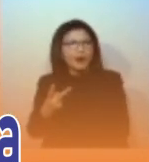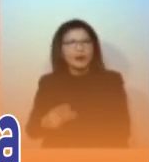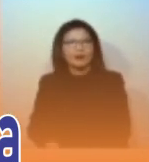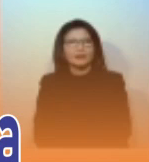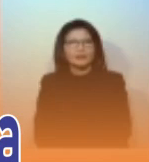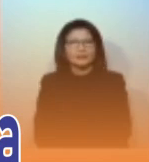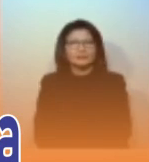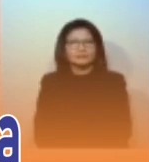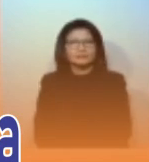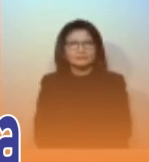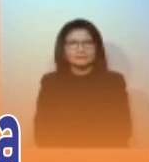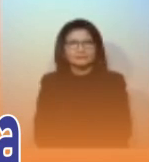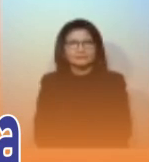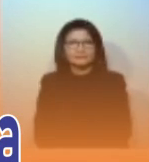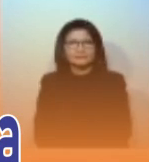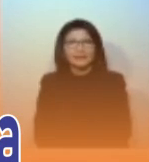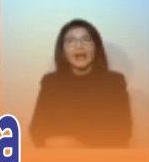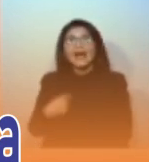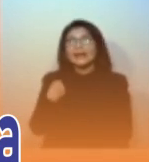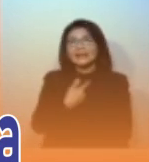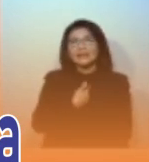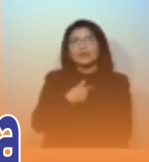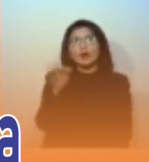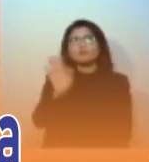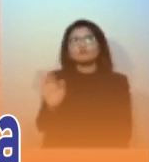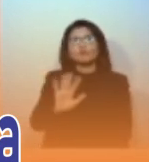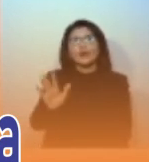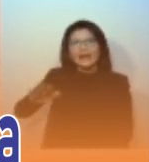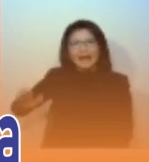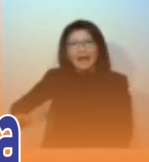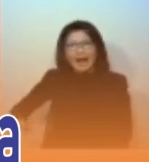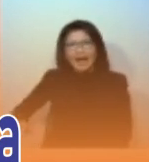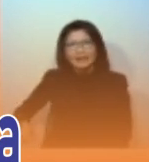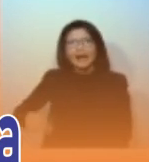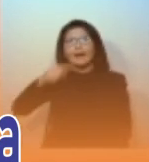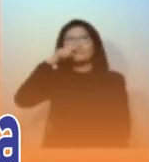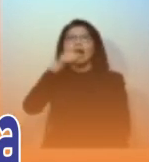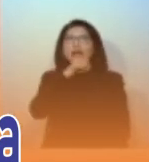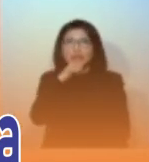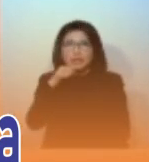ya. Dan kita ini bukan anak kecil, Mas Anies, ya.